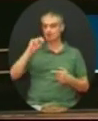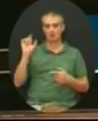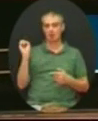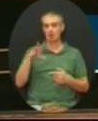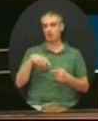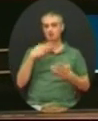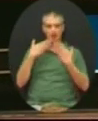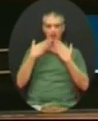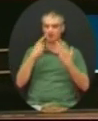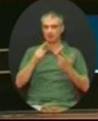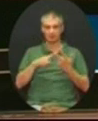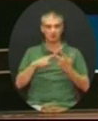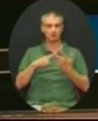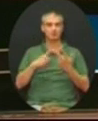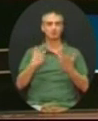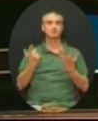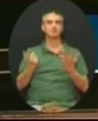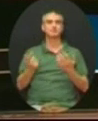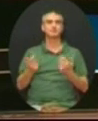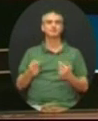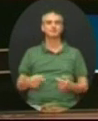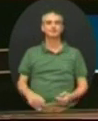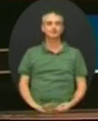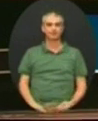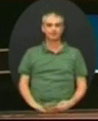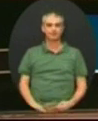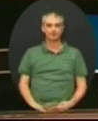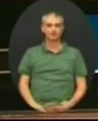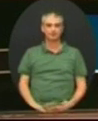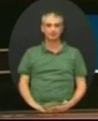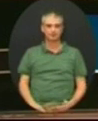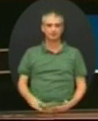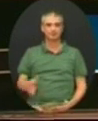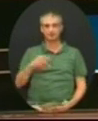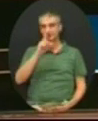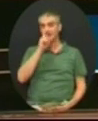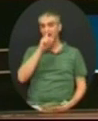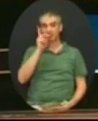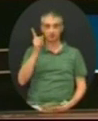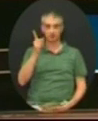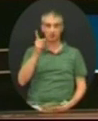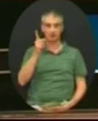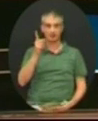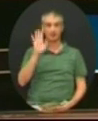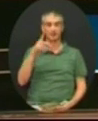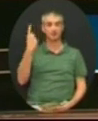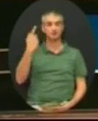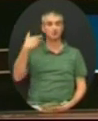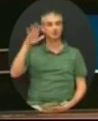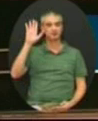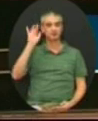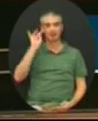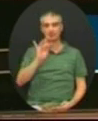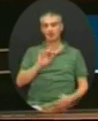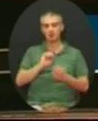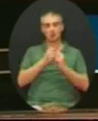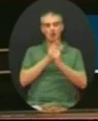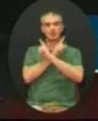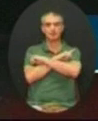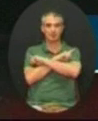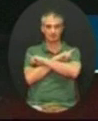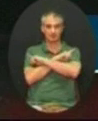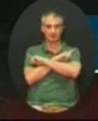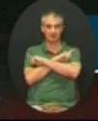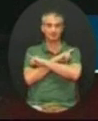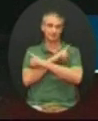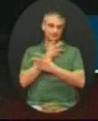נעדר מאותה ישיבה, ויש עוד כל מיני, אלי ישי למשל, גם הצביע אני חושב נגד או שנמנע, היחידים